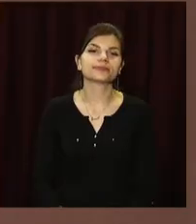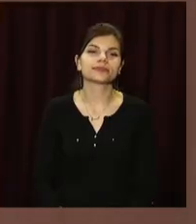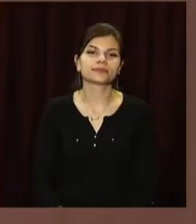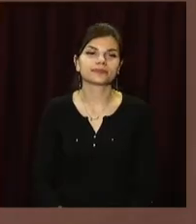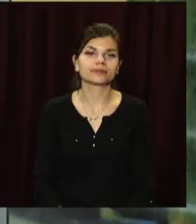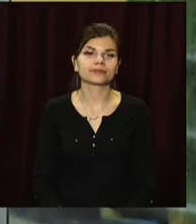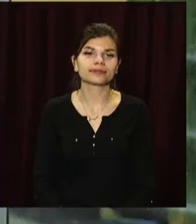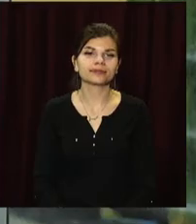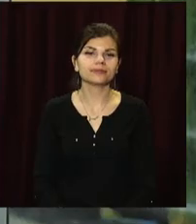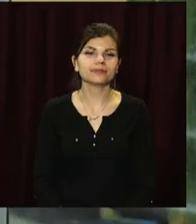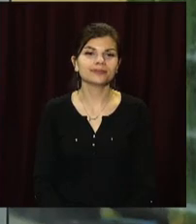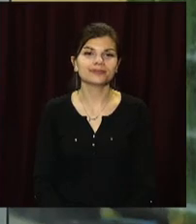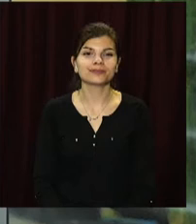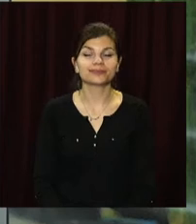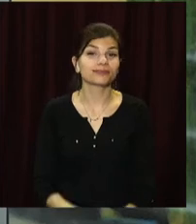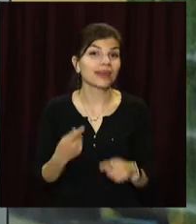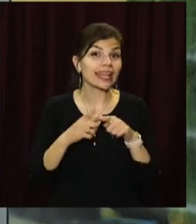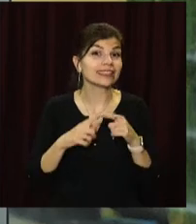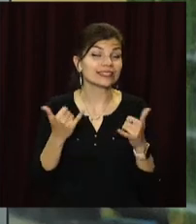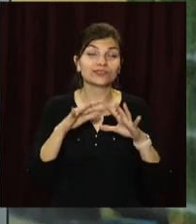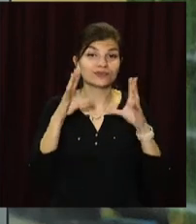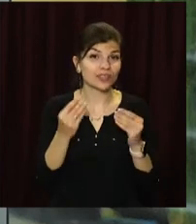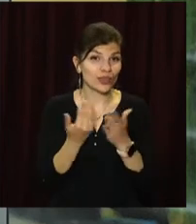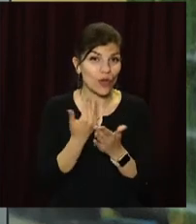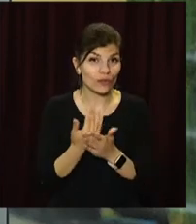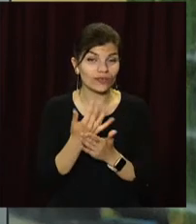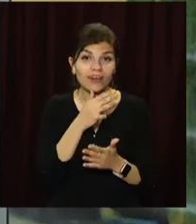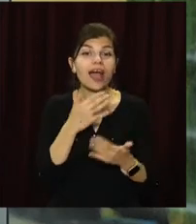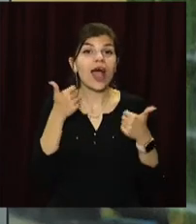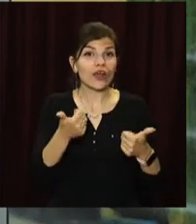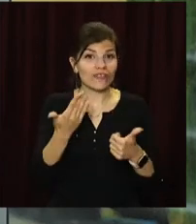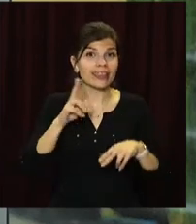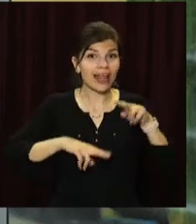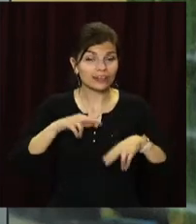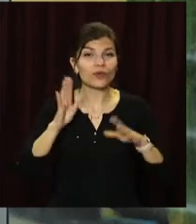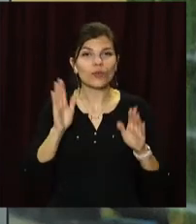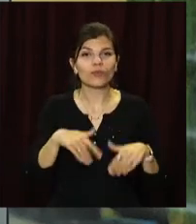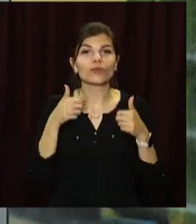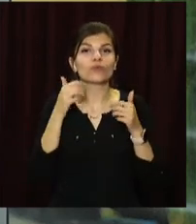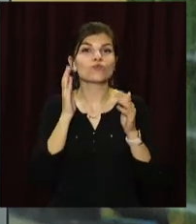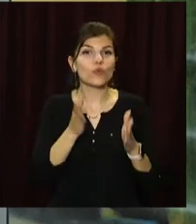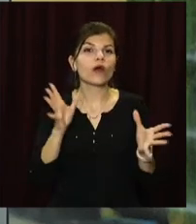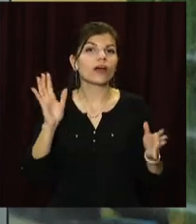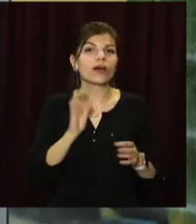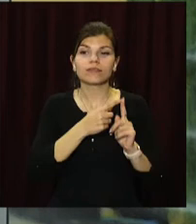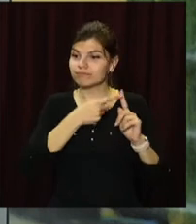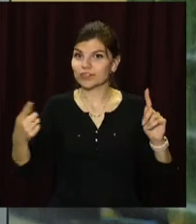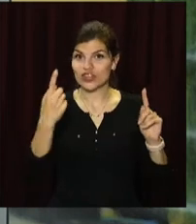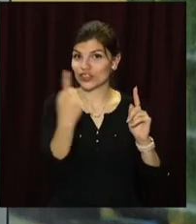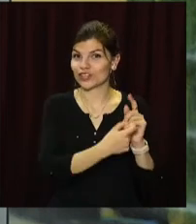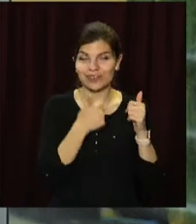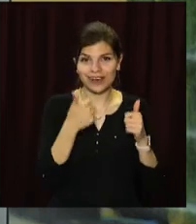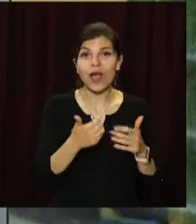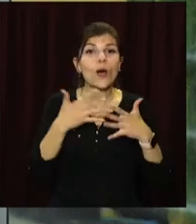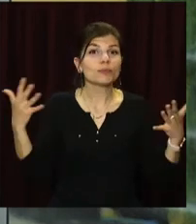телеканал «Відкритий». І це всі новини на цю годину. Гарного вам настрою, і нехай він буде з вами увесь робочий тиждень.